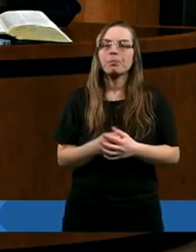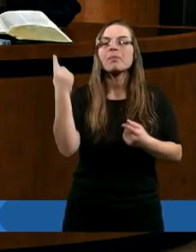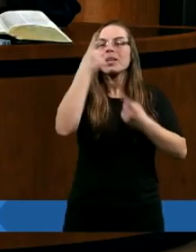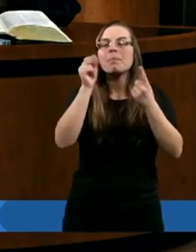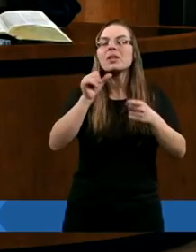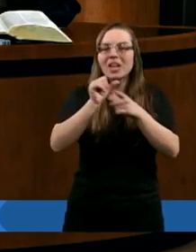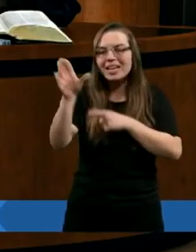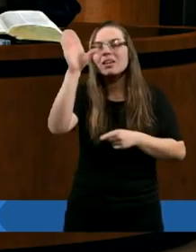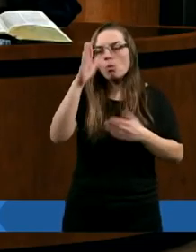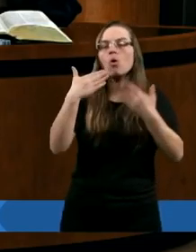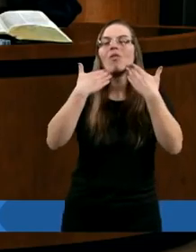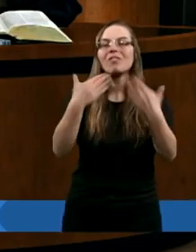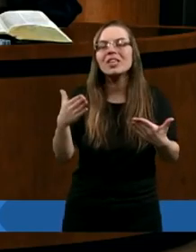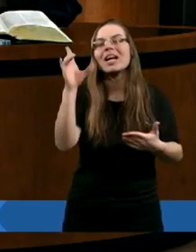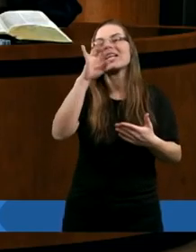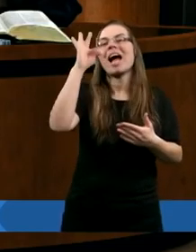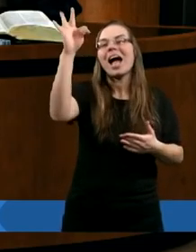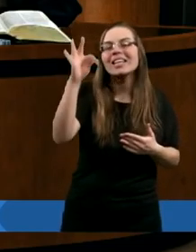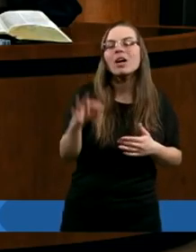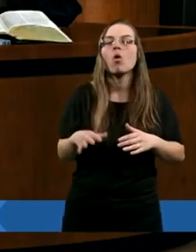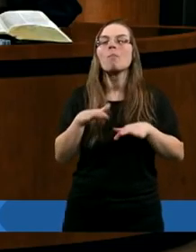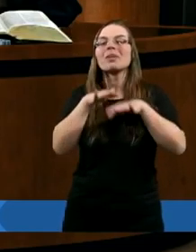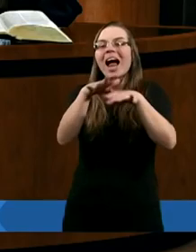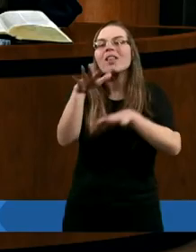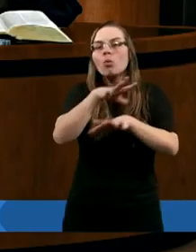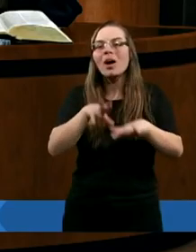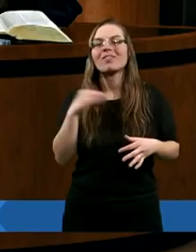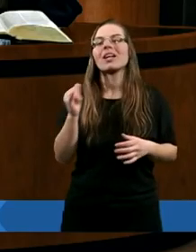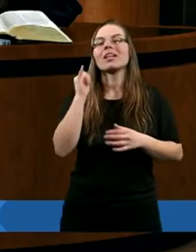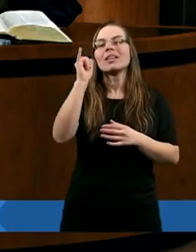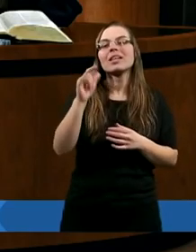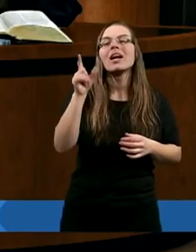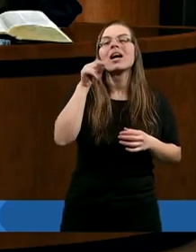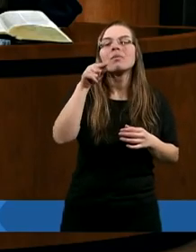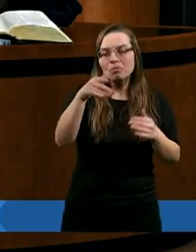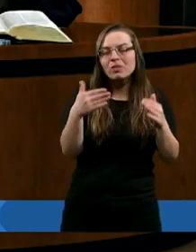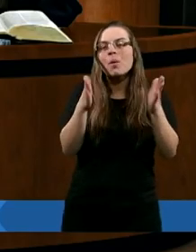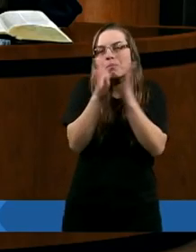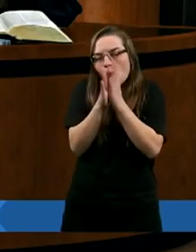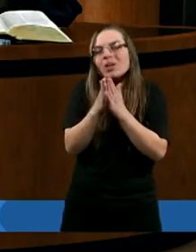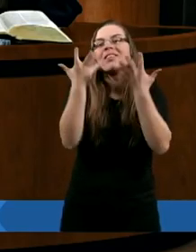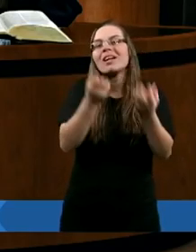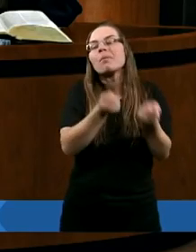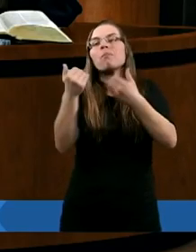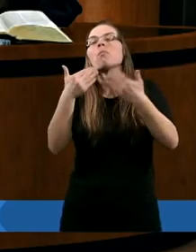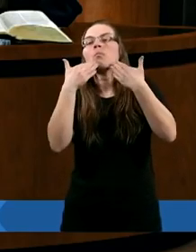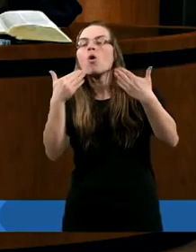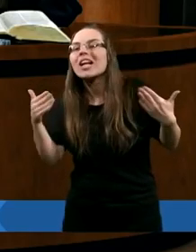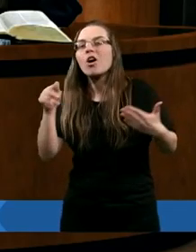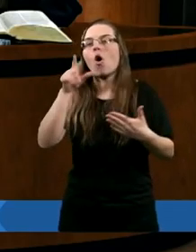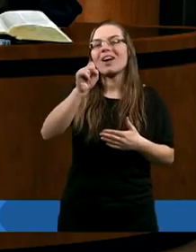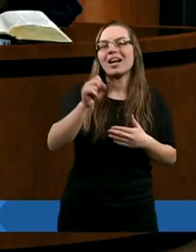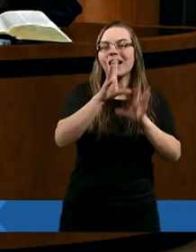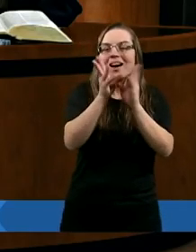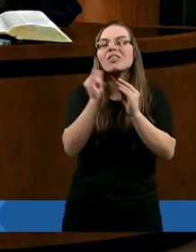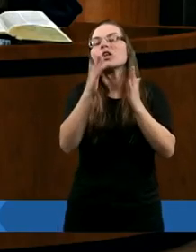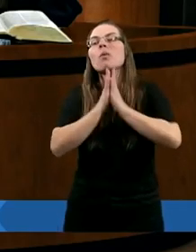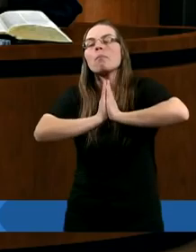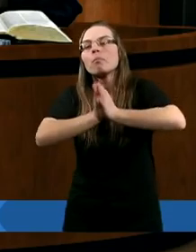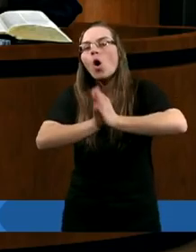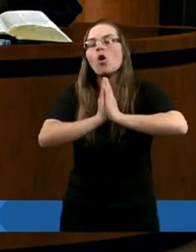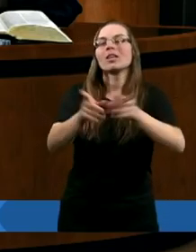Myślę, że jesteśmy Bogu wdzięczni za Jego działanie i teraz właśnie w modlitwie możemy podziękować i